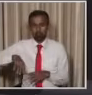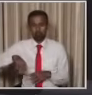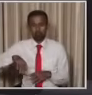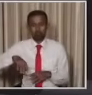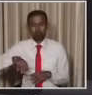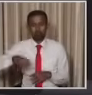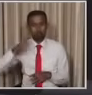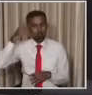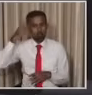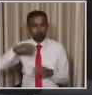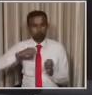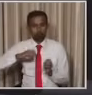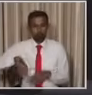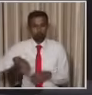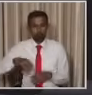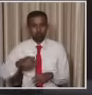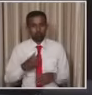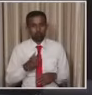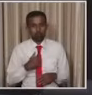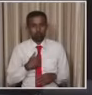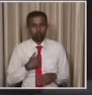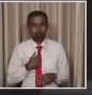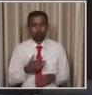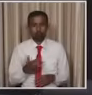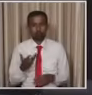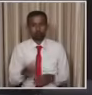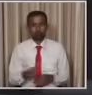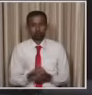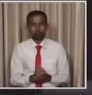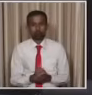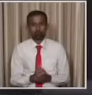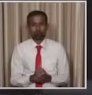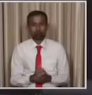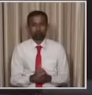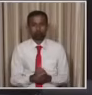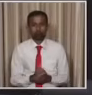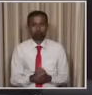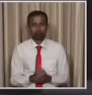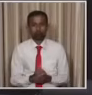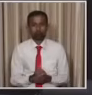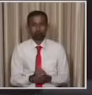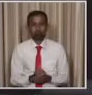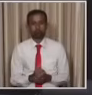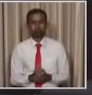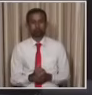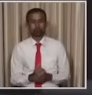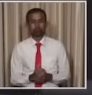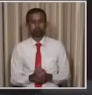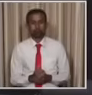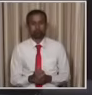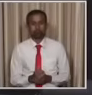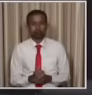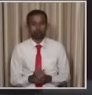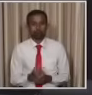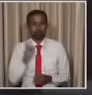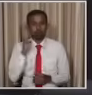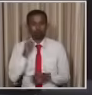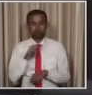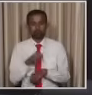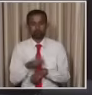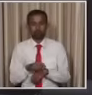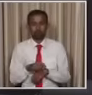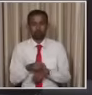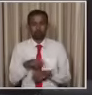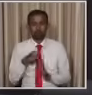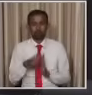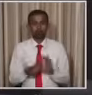අමතක කරන්න අපිට සිද්ධ වුණා මූලාසනාරූඪ මන්ත්‍රීතුමනි. ඒ නිසා අපි මේ වෙලාවේ මේ රට